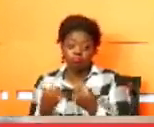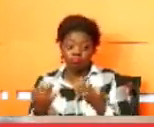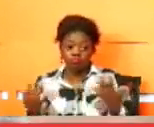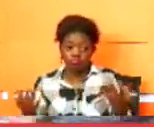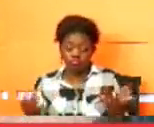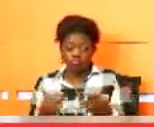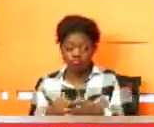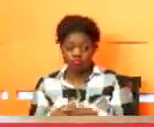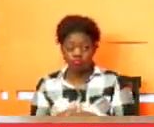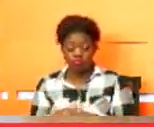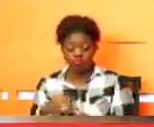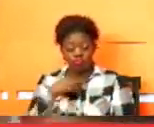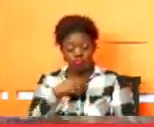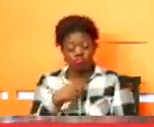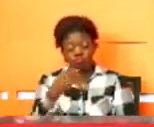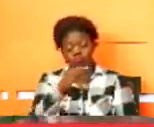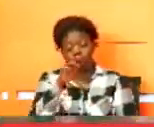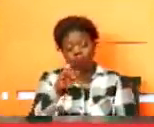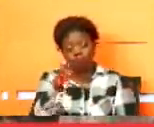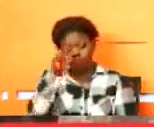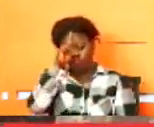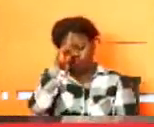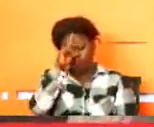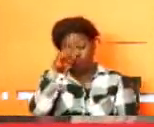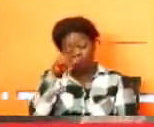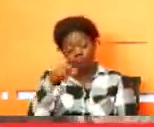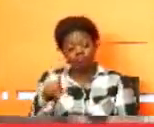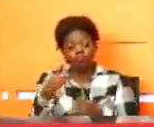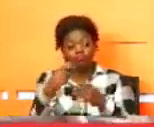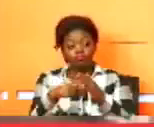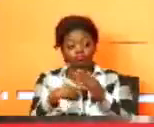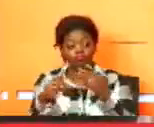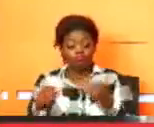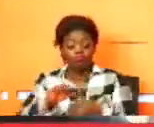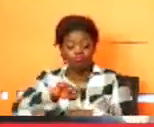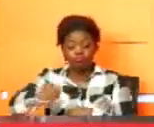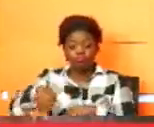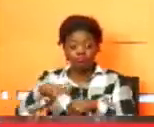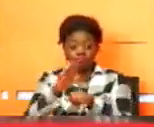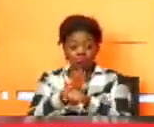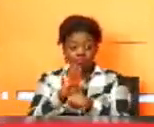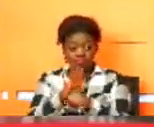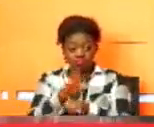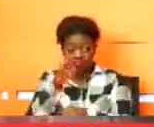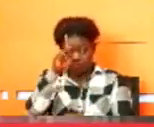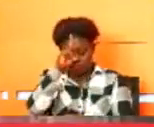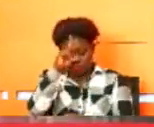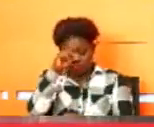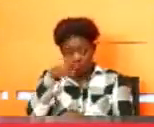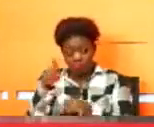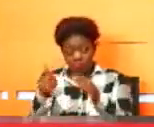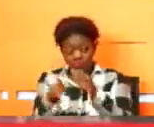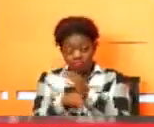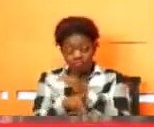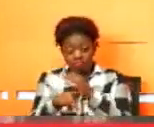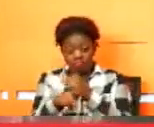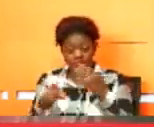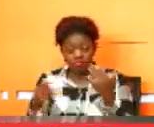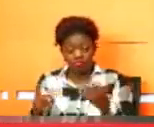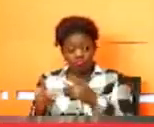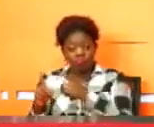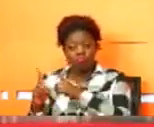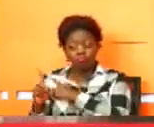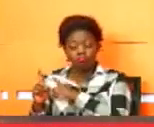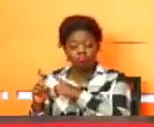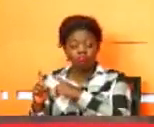niga sente wecha lososi chuanu kalorensa tegeza ndio wenzi witide kuchalo chinga mmyoka we yakala muka defense jitu cha gama